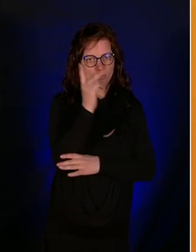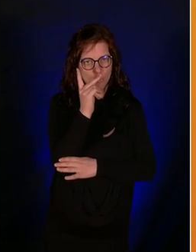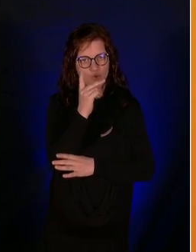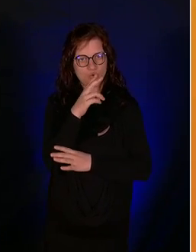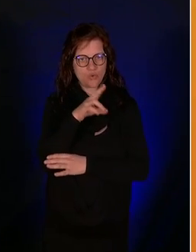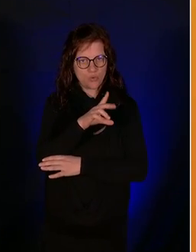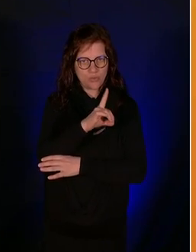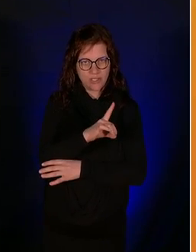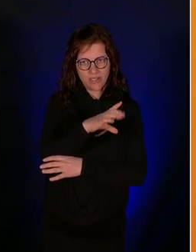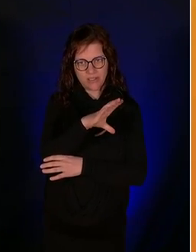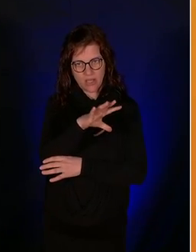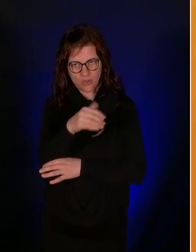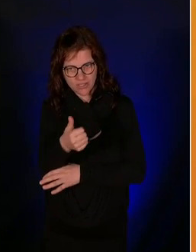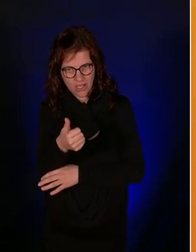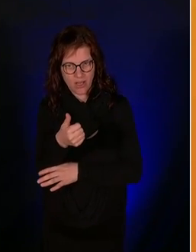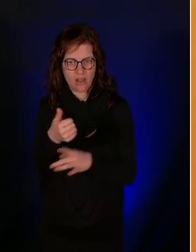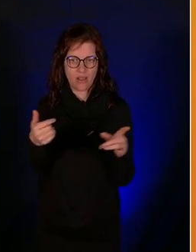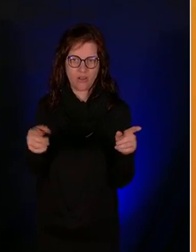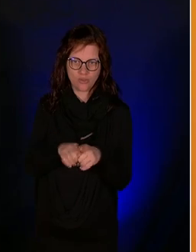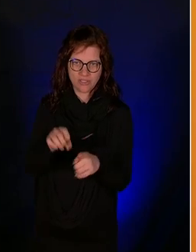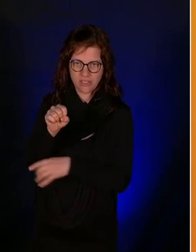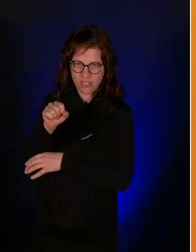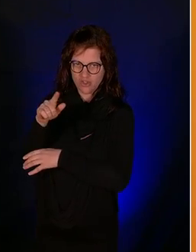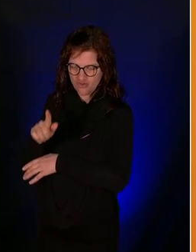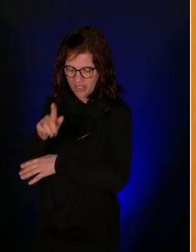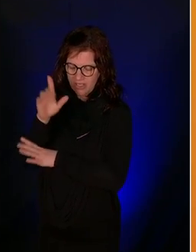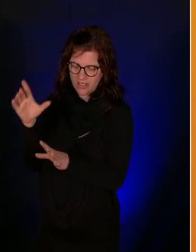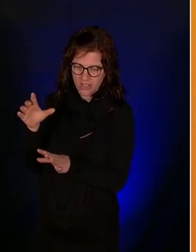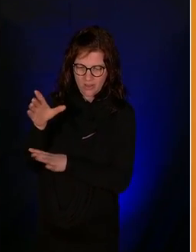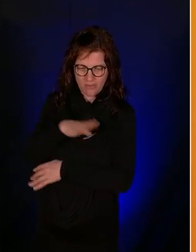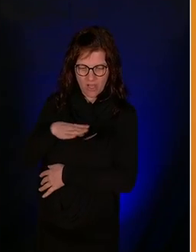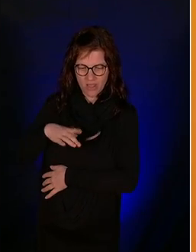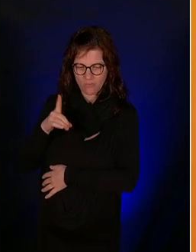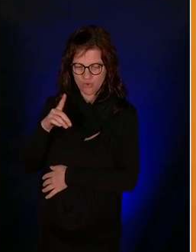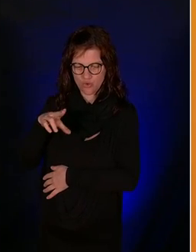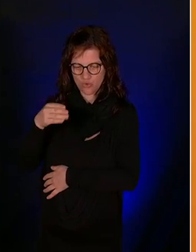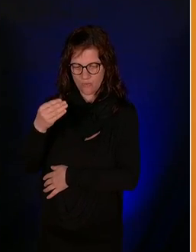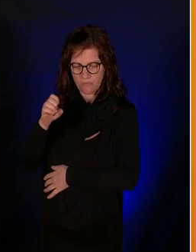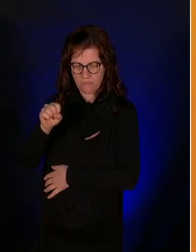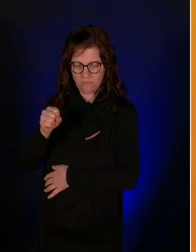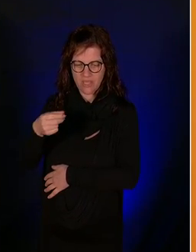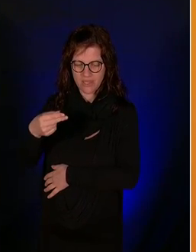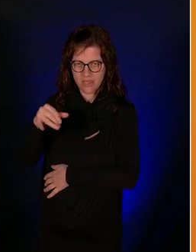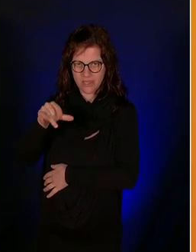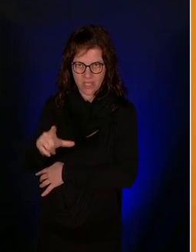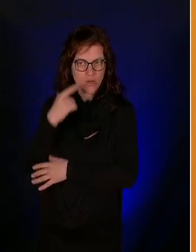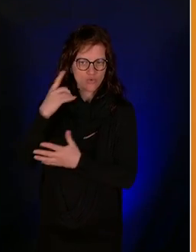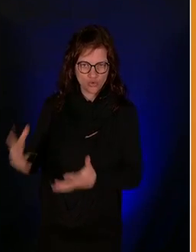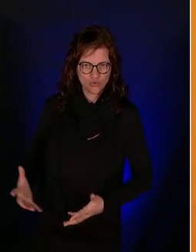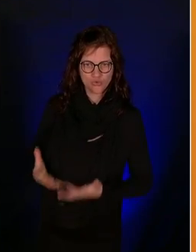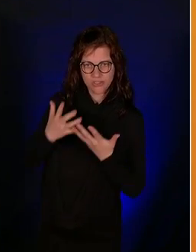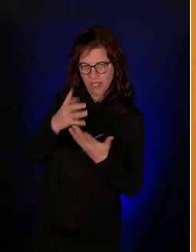l'UD 51 et sa SG Sabine Duménil, bah pour le soutien dont notre